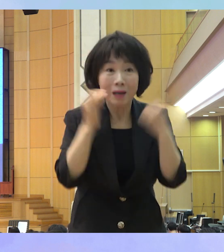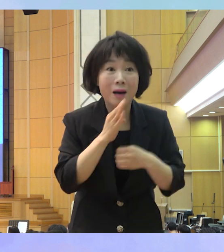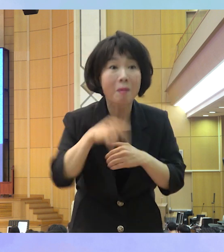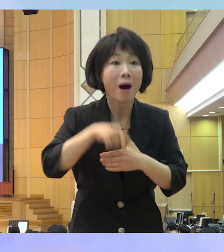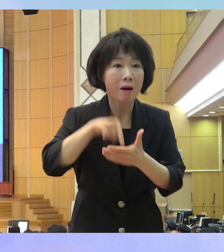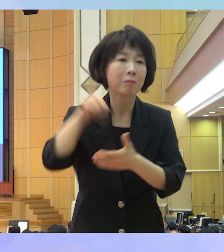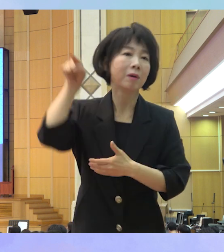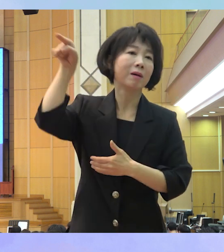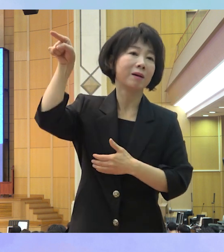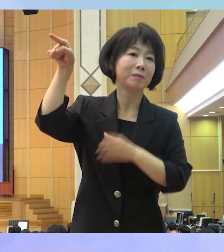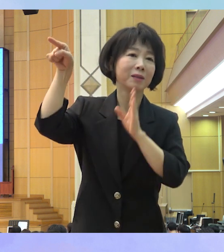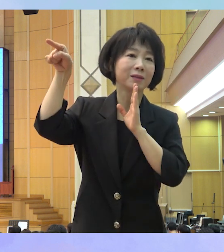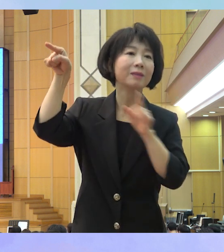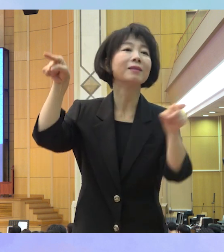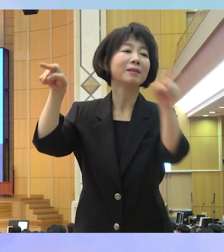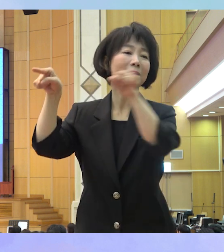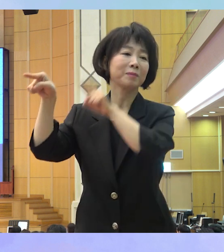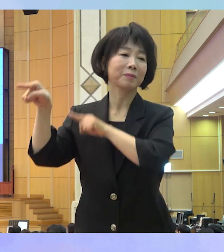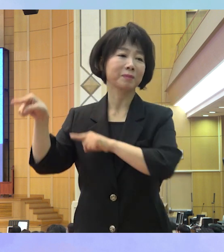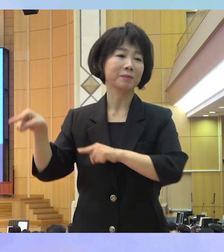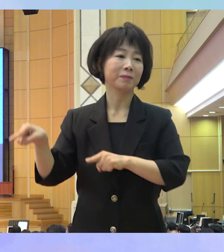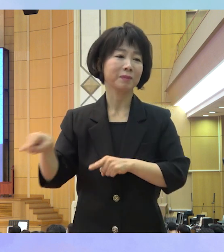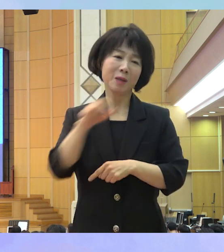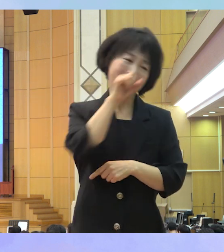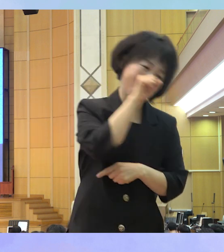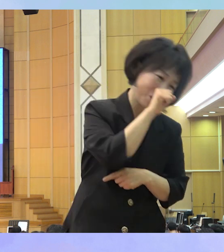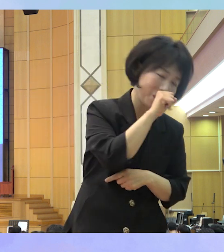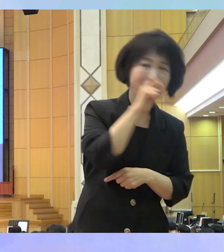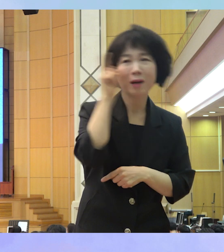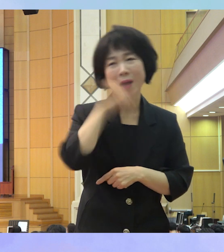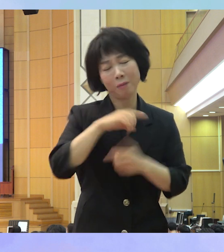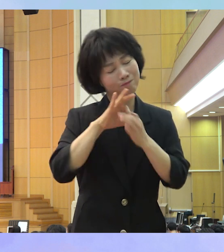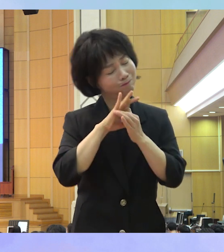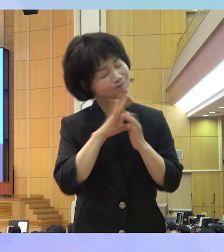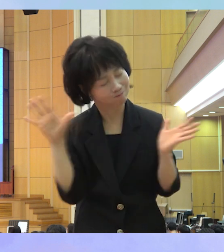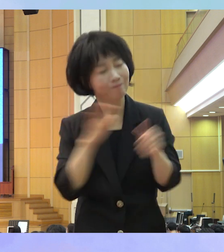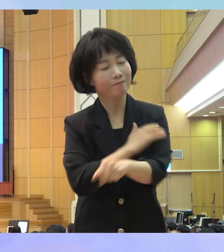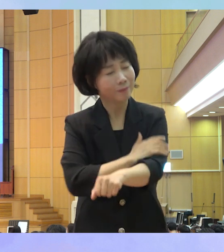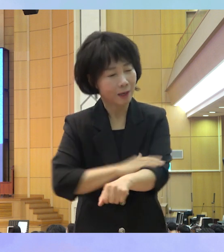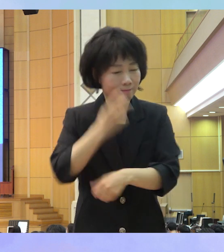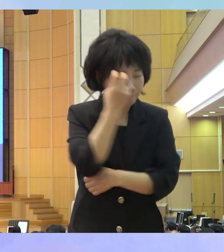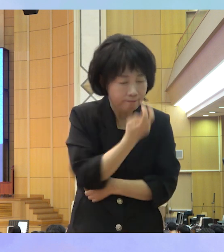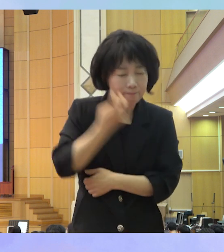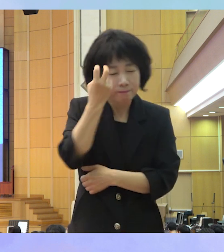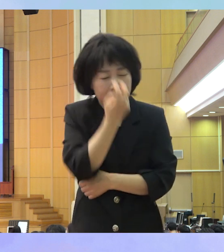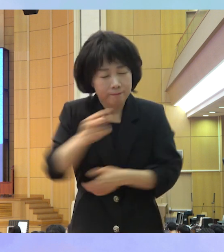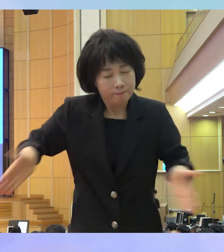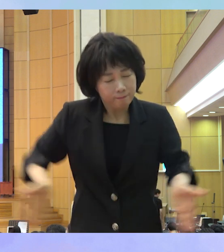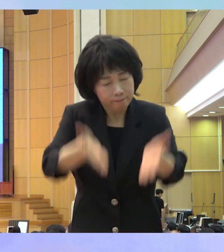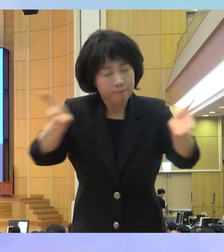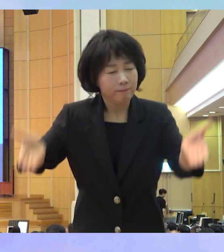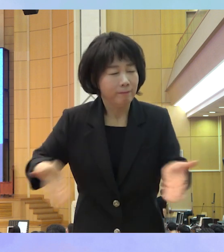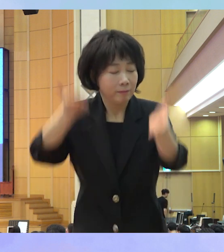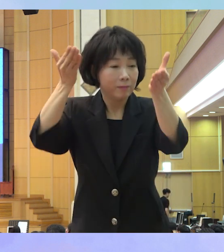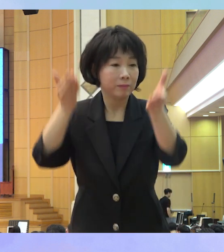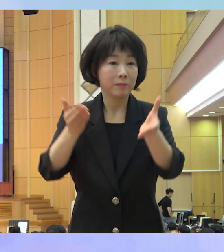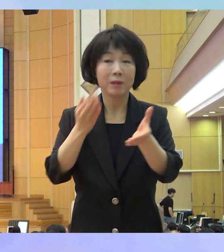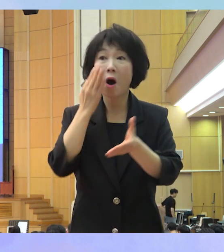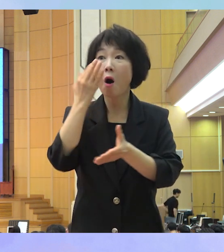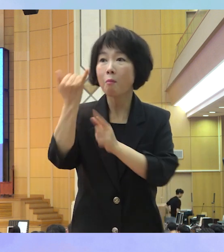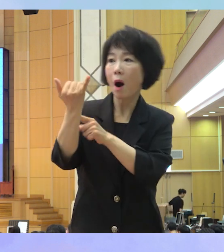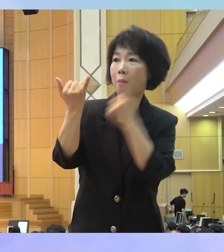마음. 뭐 여기까지는 좋아요. 진자리 마른 자리 갈아니시며 손발이 다닳도록